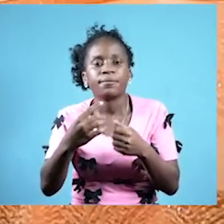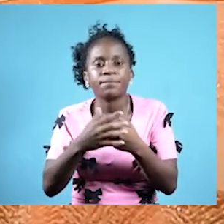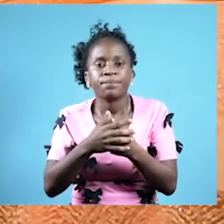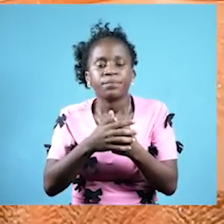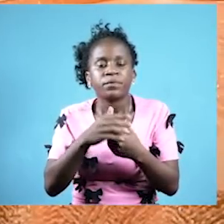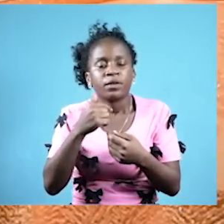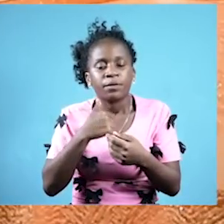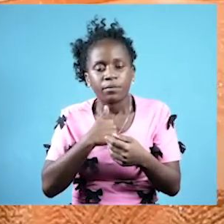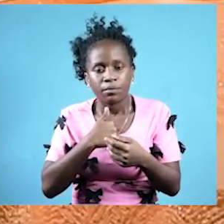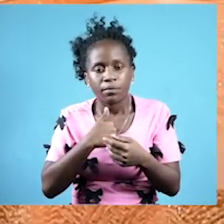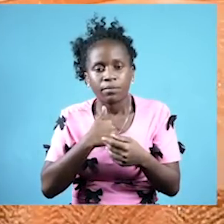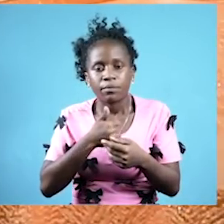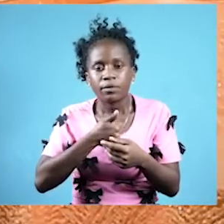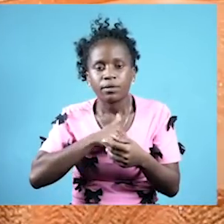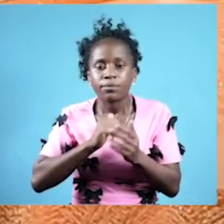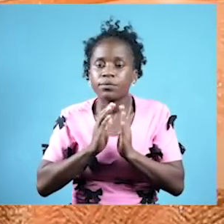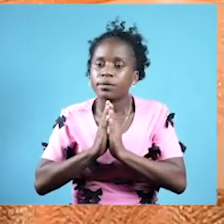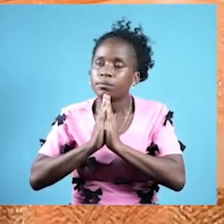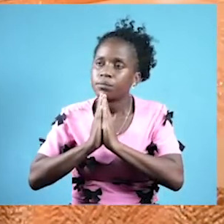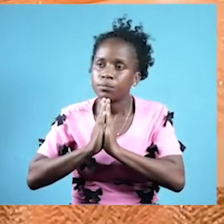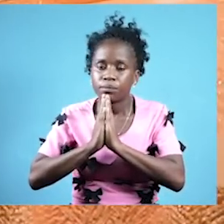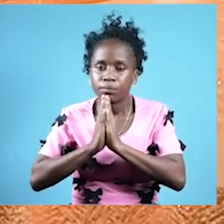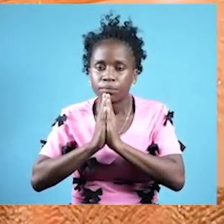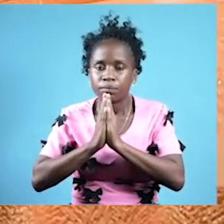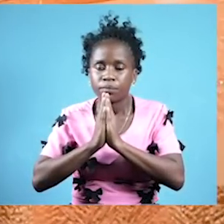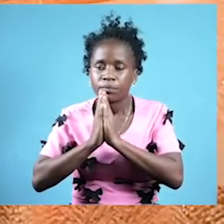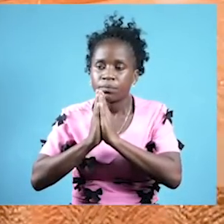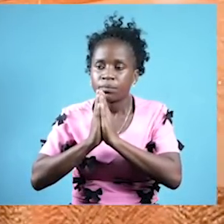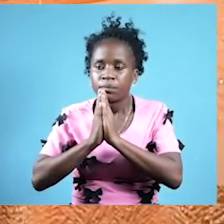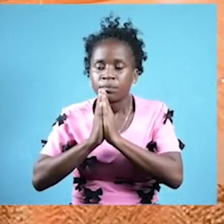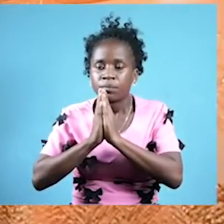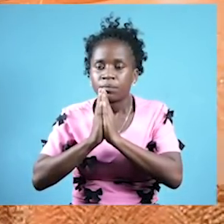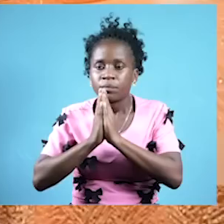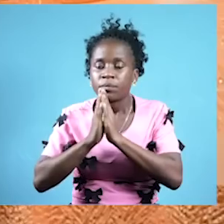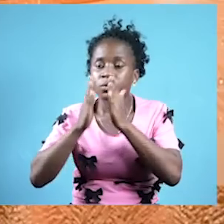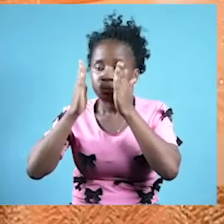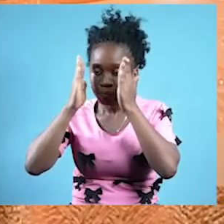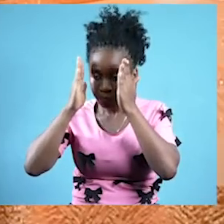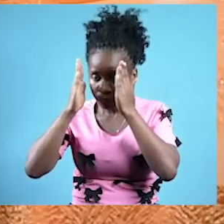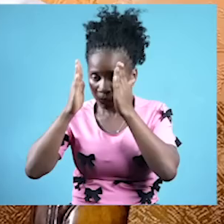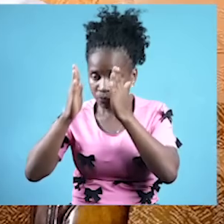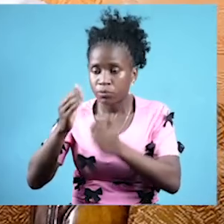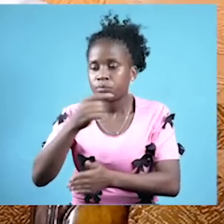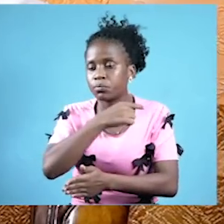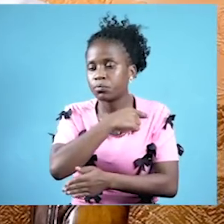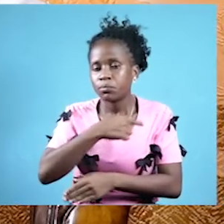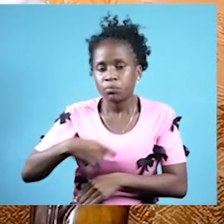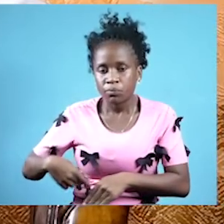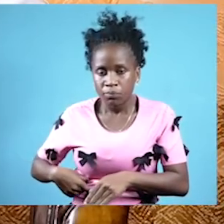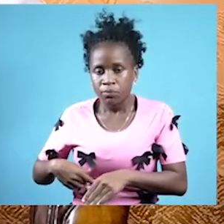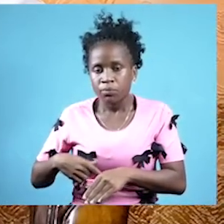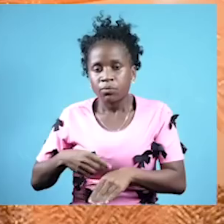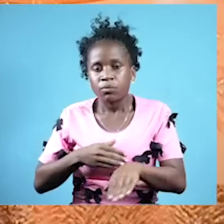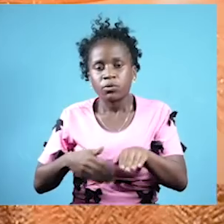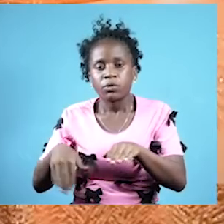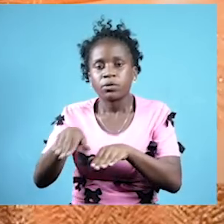Baada kidogo nitakuuliza tathmini yako kwa miaka miwili ya Mheshimiwa Rais na yale ambayo unaona yamekugusa moja kwa moja.